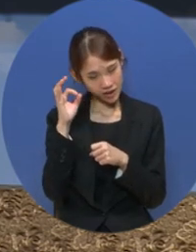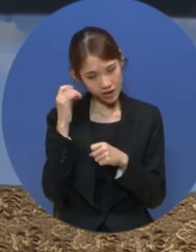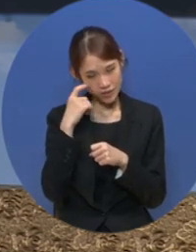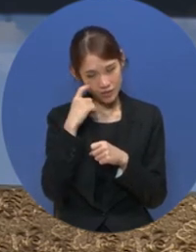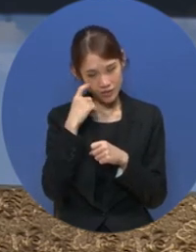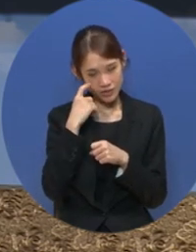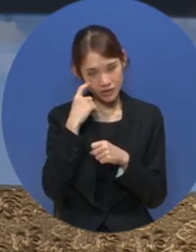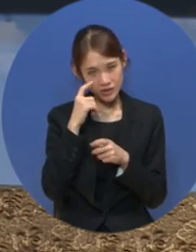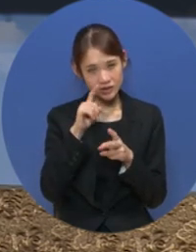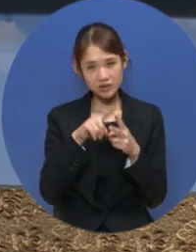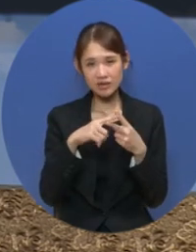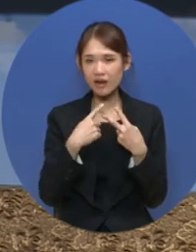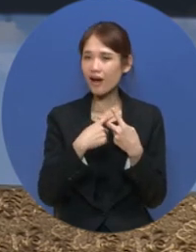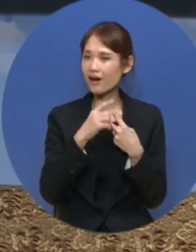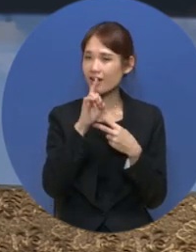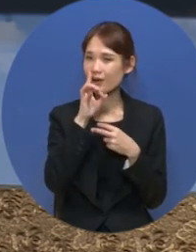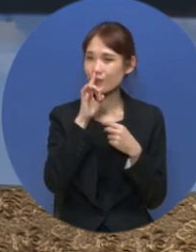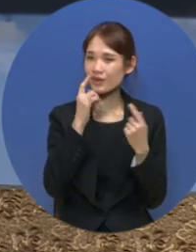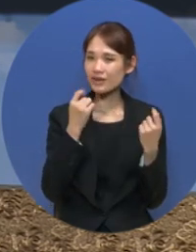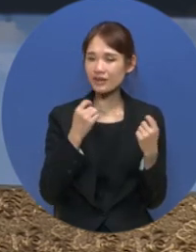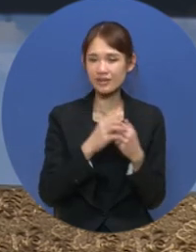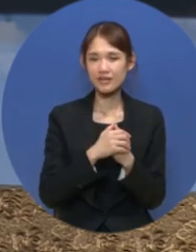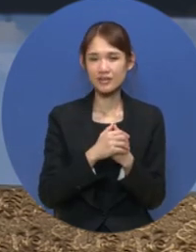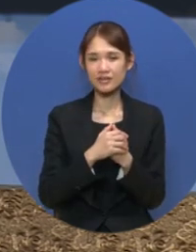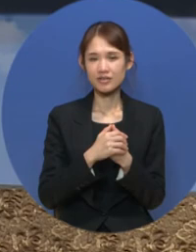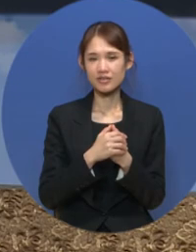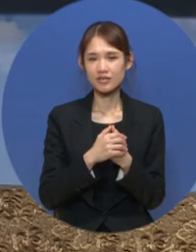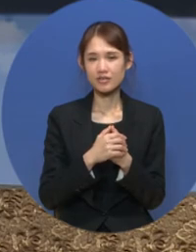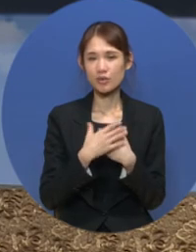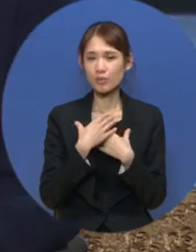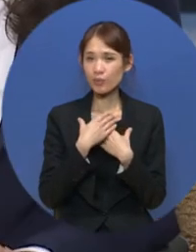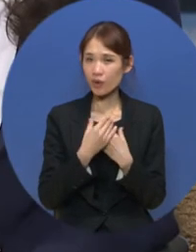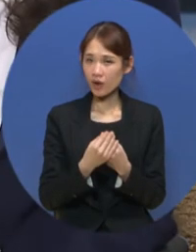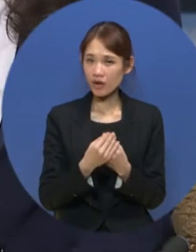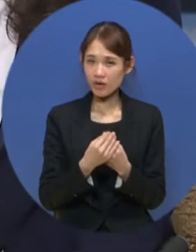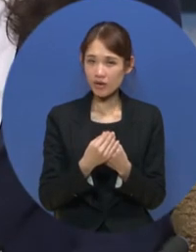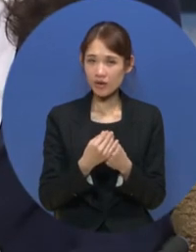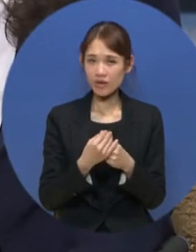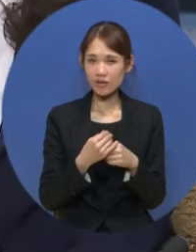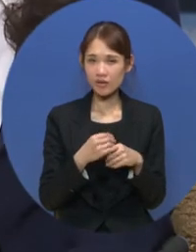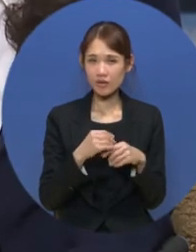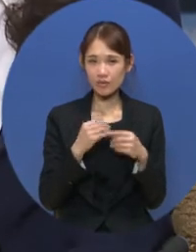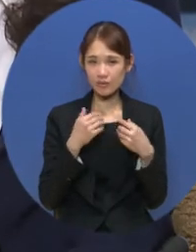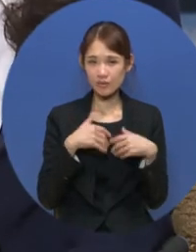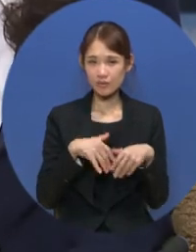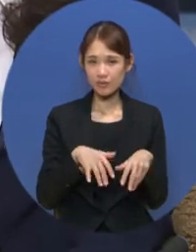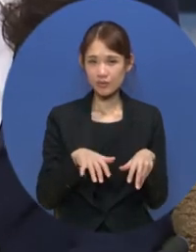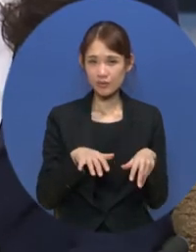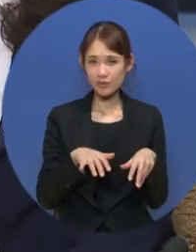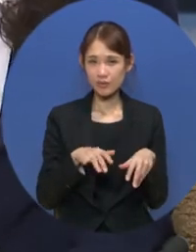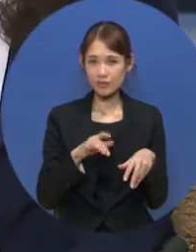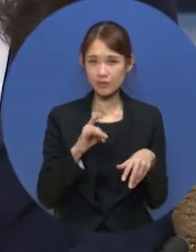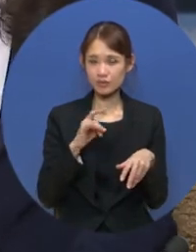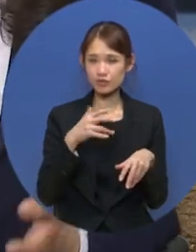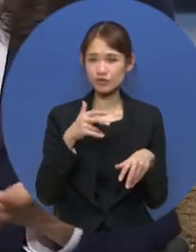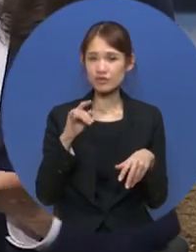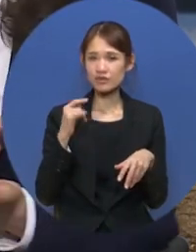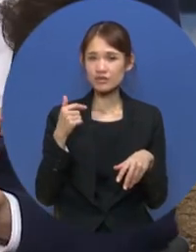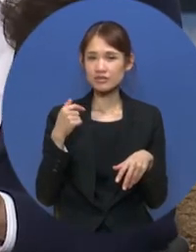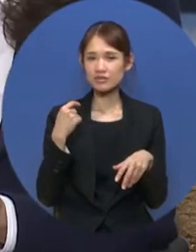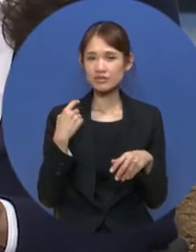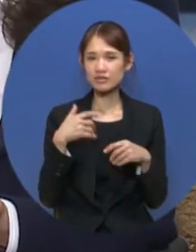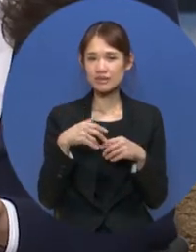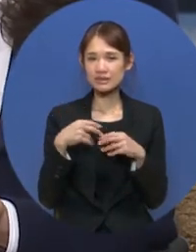상상해 보시면은 아마 이해가 안 되실 텐데, 네, 편한가요? 네, 앞으로는 이렇게 롱코트처럼 되어 있고요. 네.